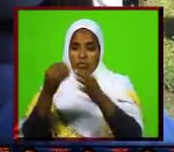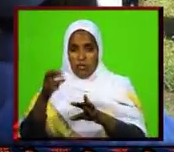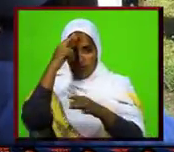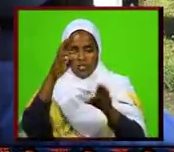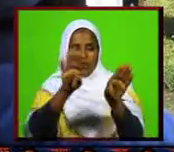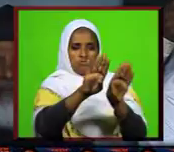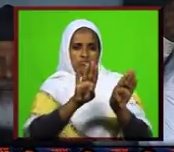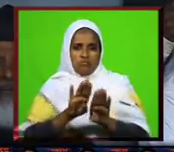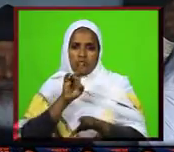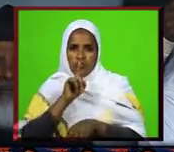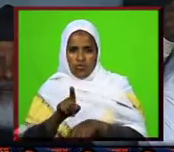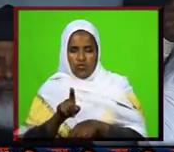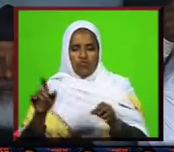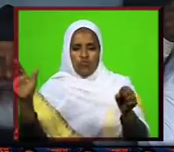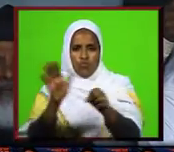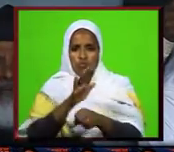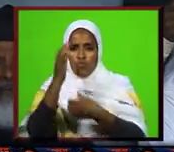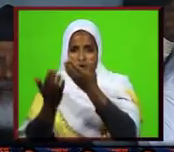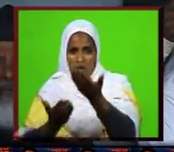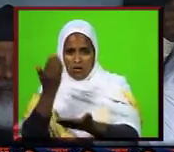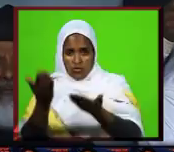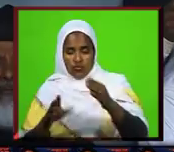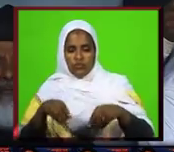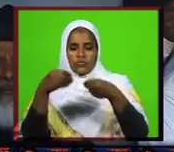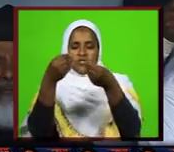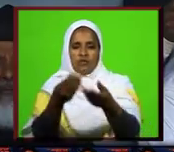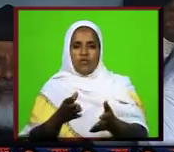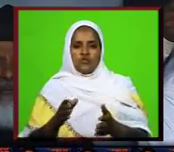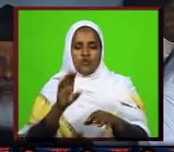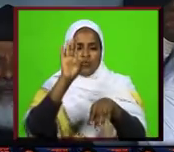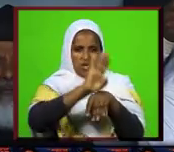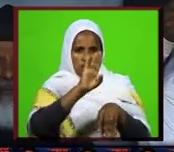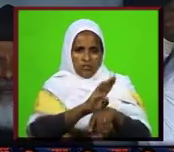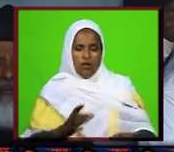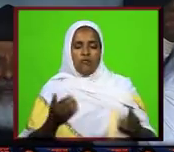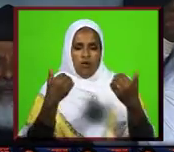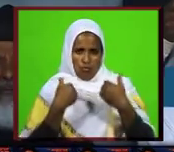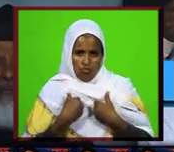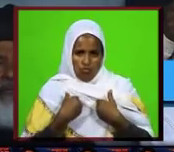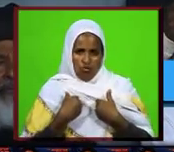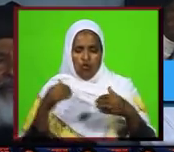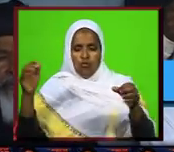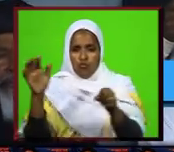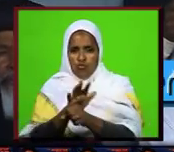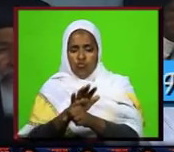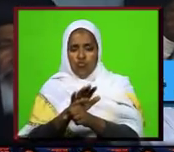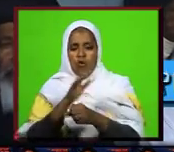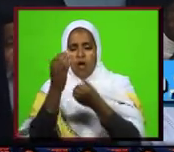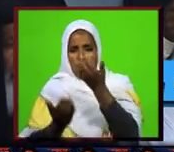የተዘጉ ናቸው። ሙሉ አገልግሎት የሚሰጥባቸው አብያተ ክርስቲያናት ይኖራሉ። ሙሉ